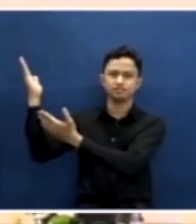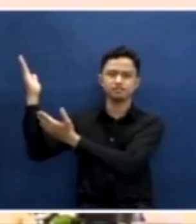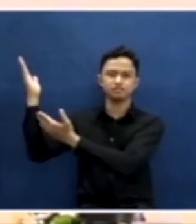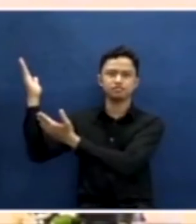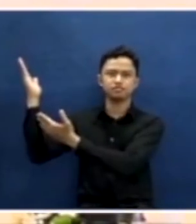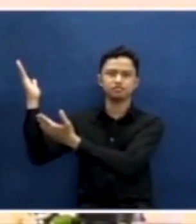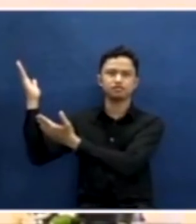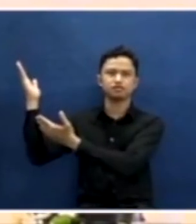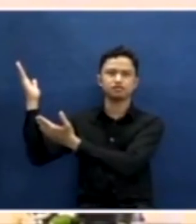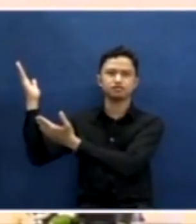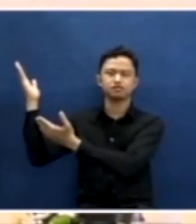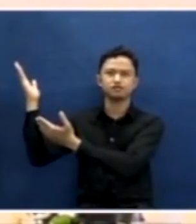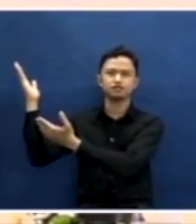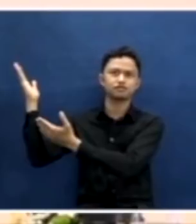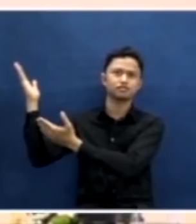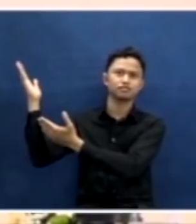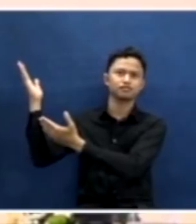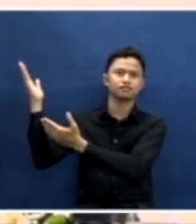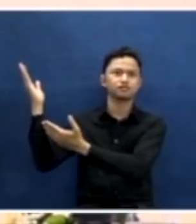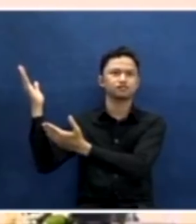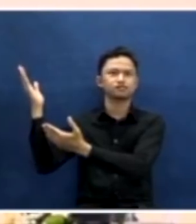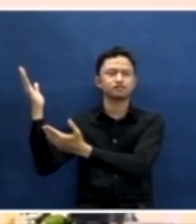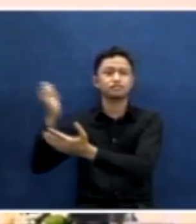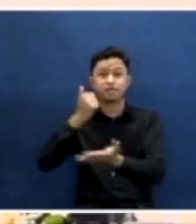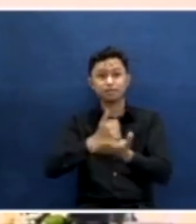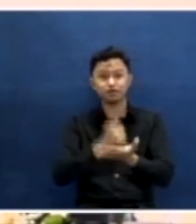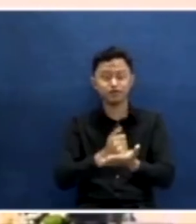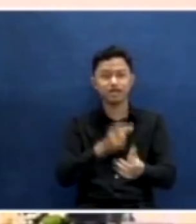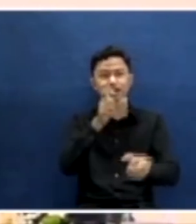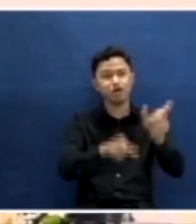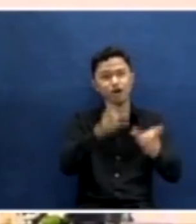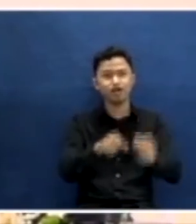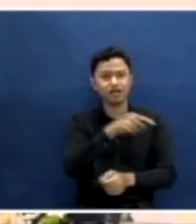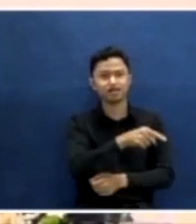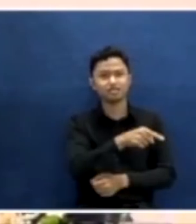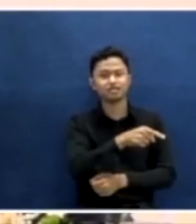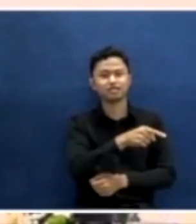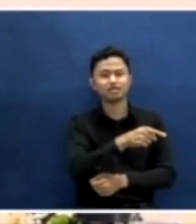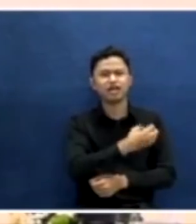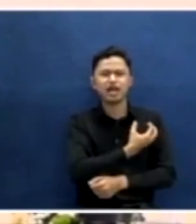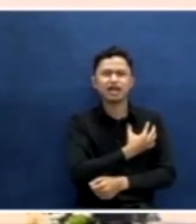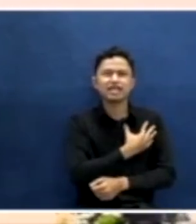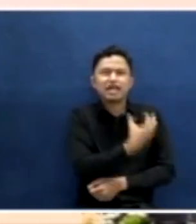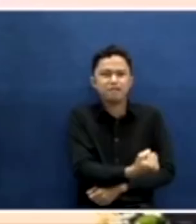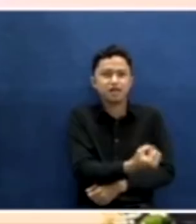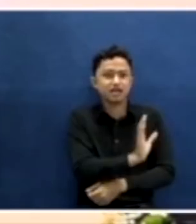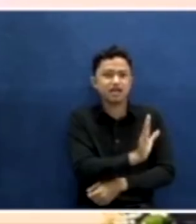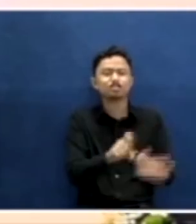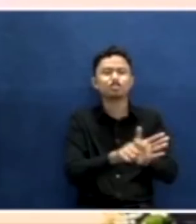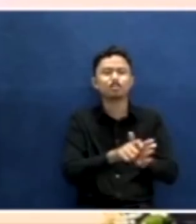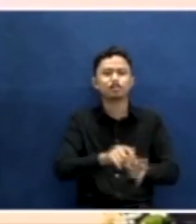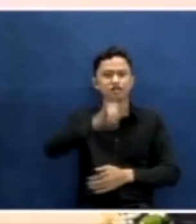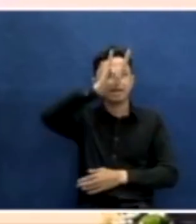akhirnya memahami sesungguhnya orang-orang yang tidak beriman setan dan iblis